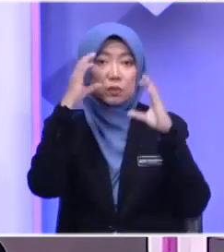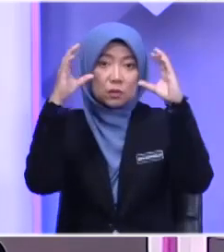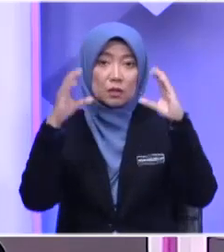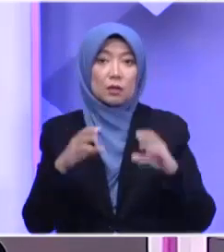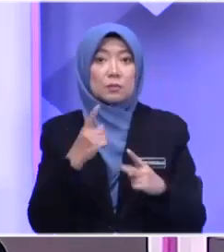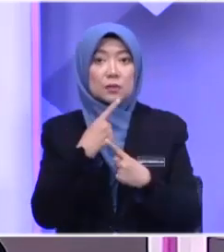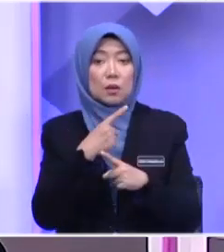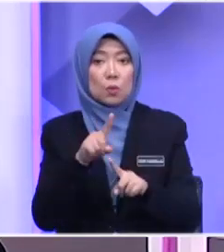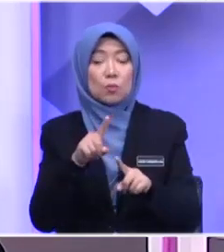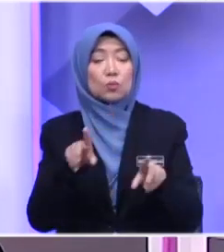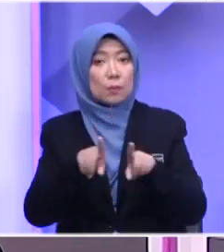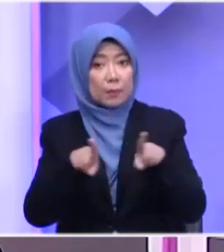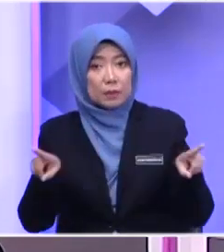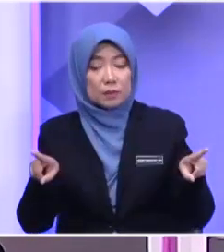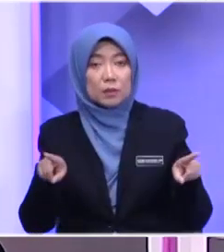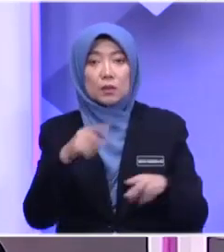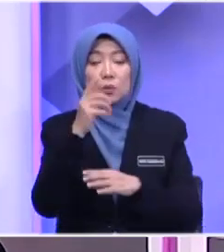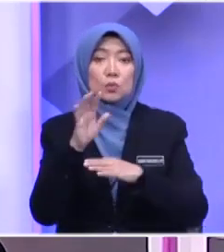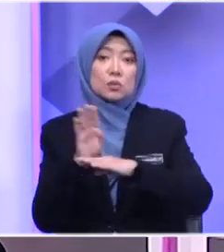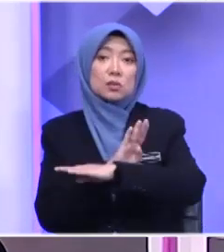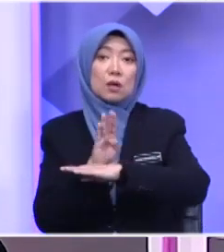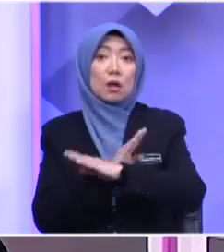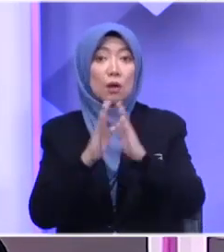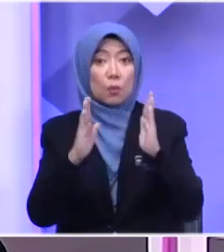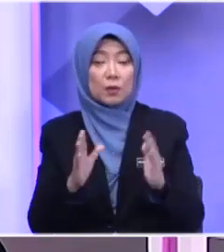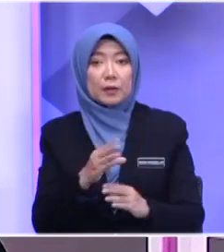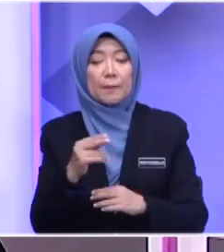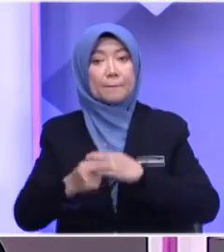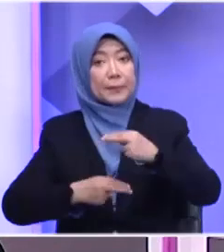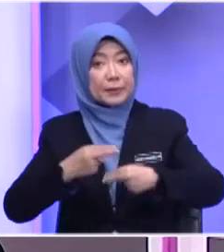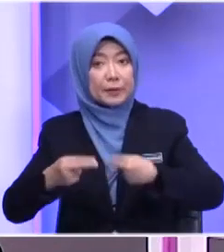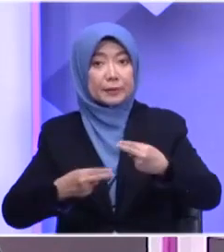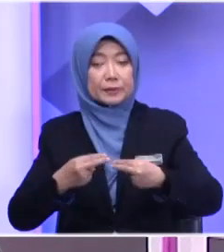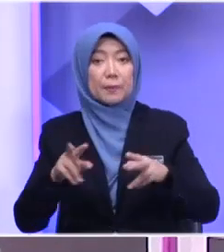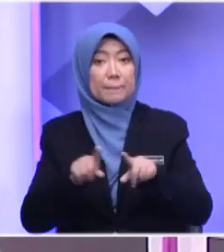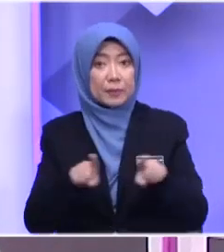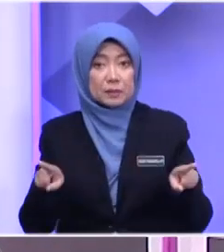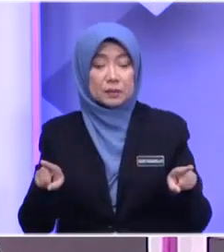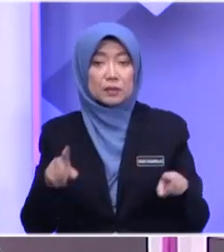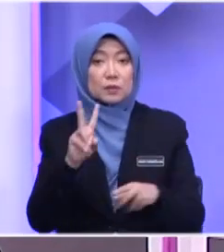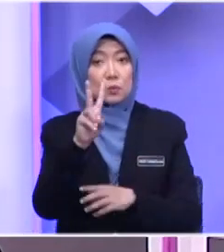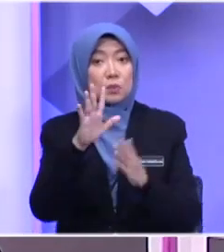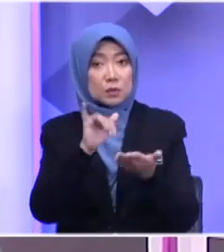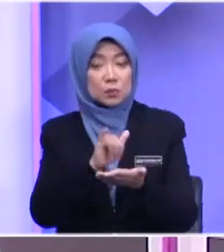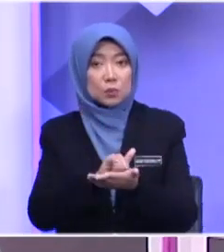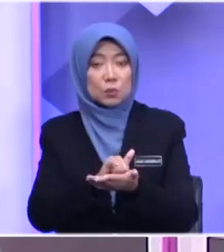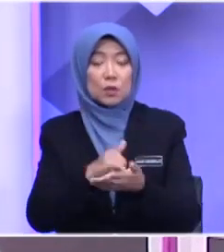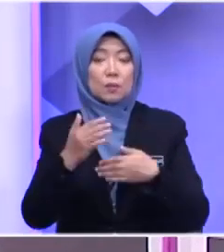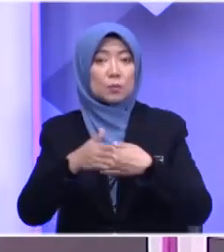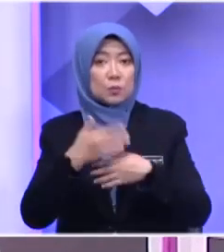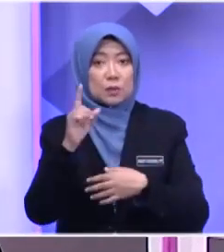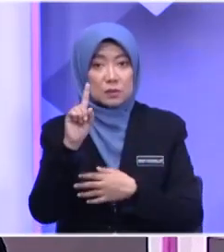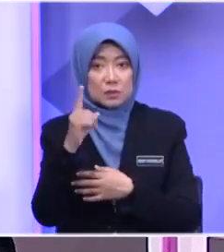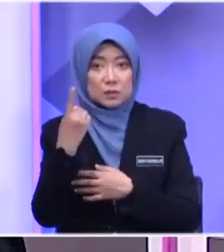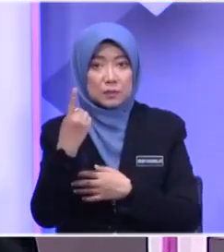lagi perbandingan membandingkan Usahawan dan penyangga ataupun membezakan Usahawan dan berniaga serum mudanya itulah